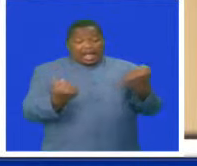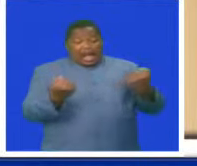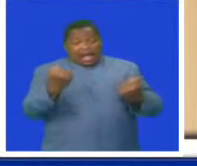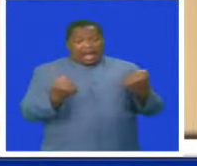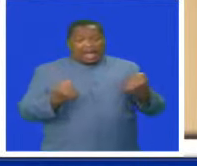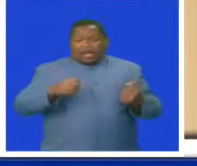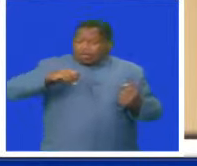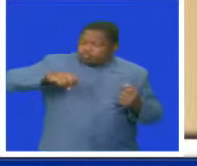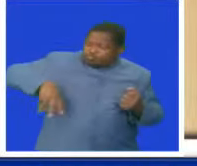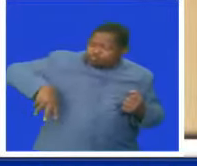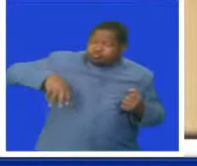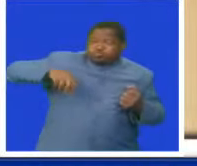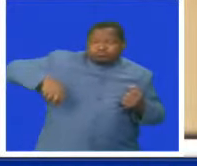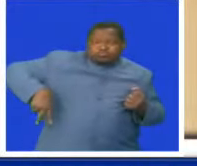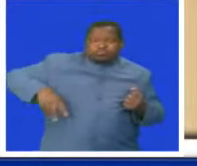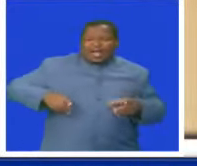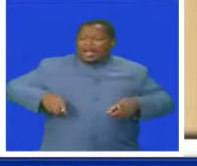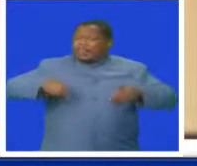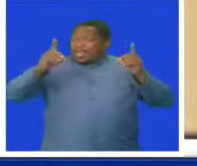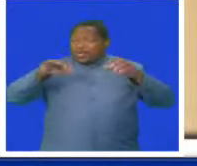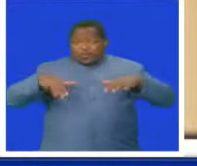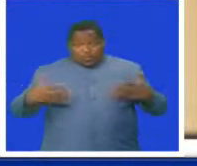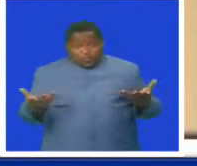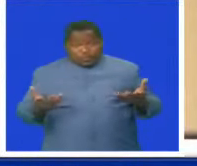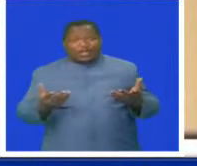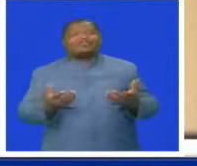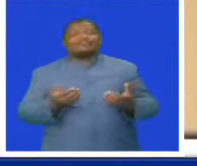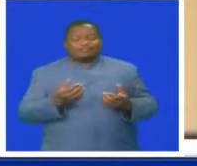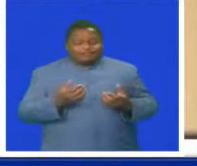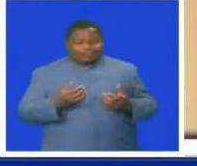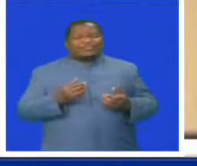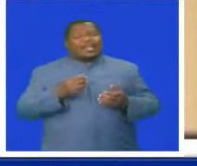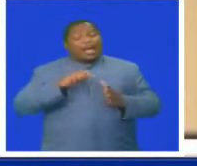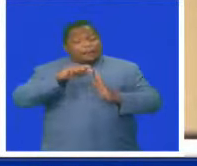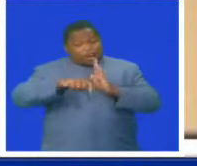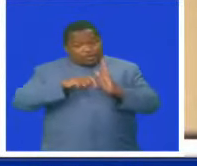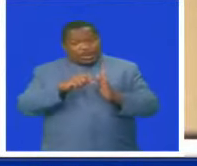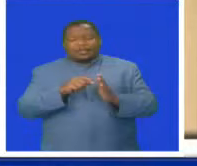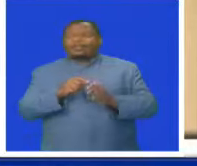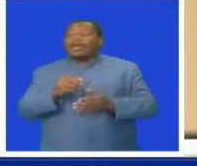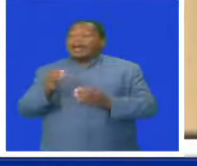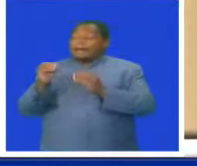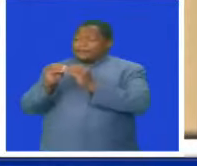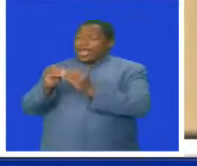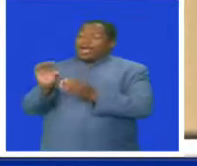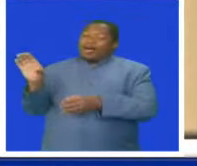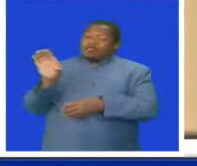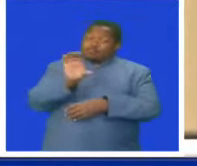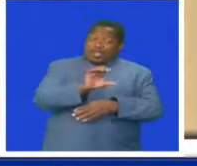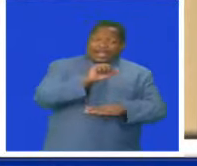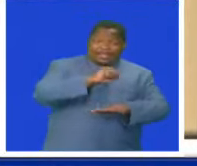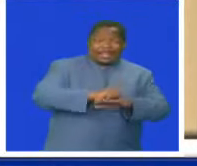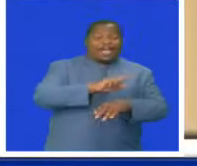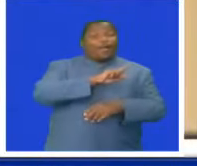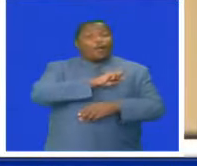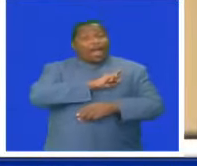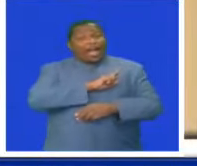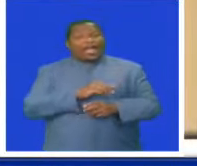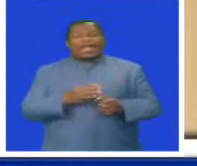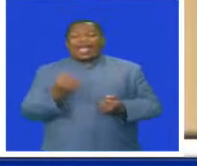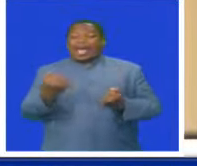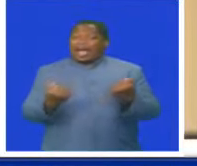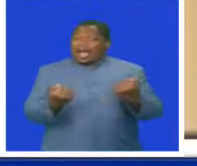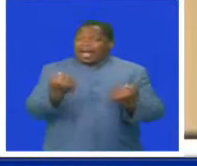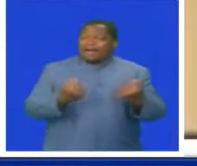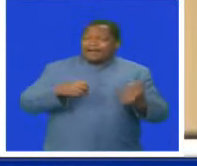letincane ngoba nyalo sekunenkinga yalesibhakabhakeni sekukuthi tintuthu letinyenti tichamuka kuto